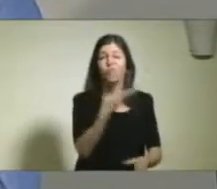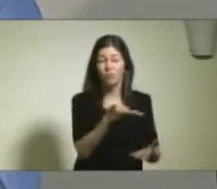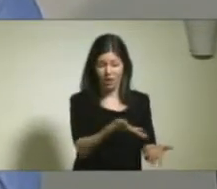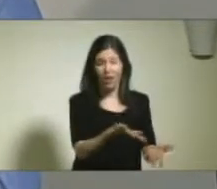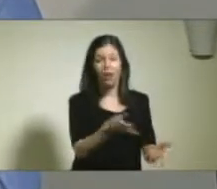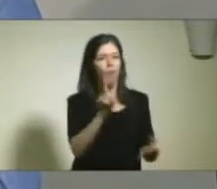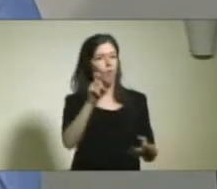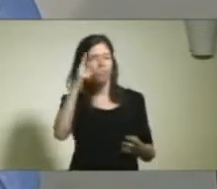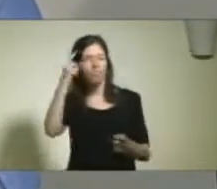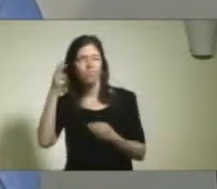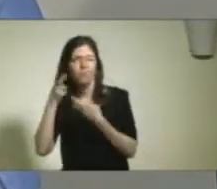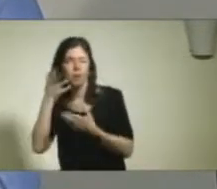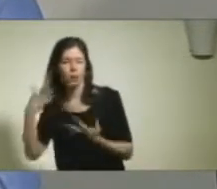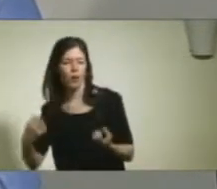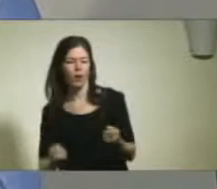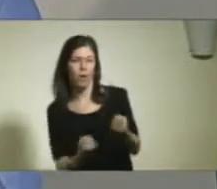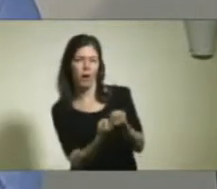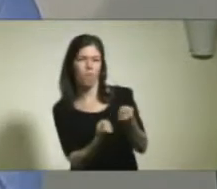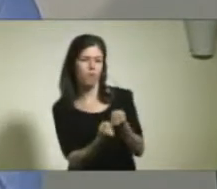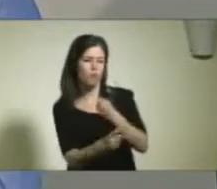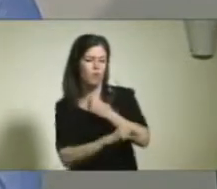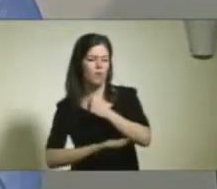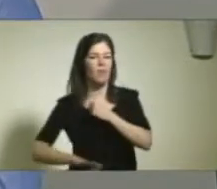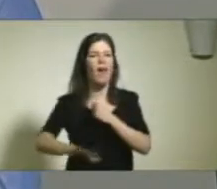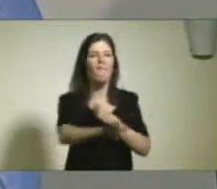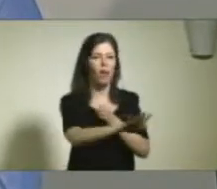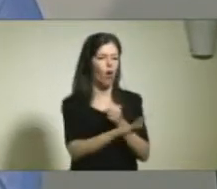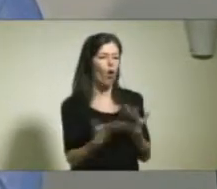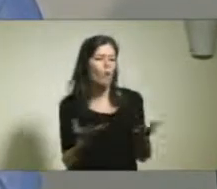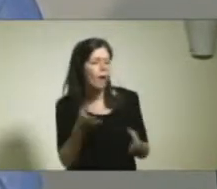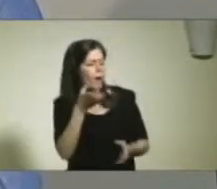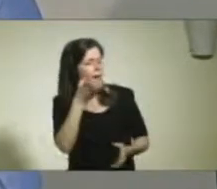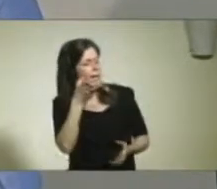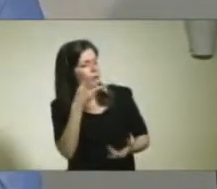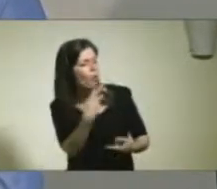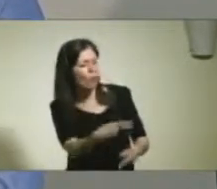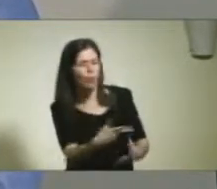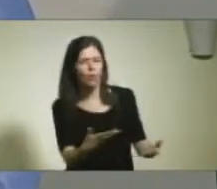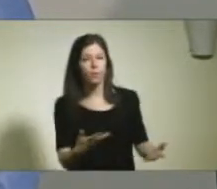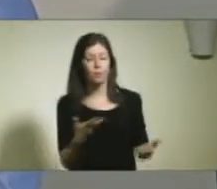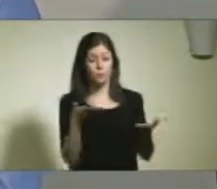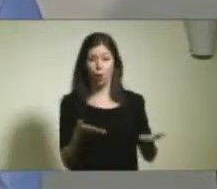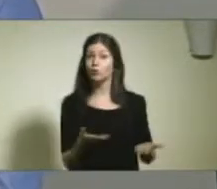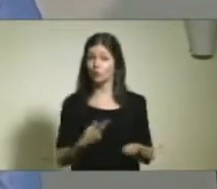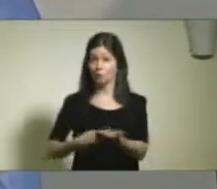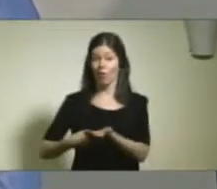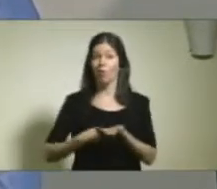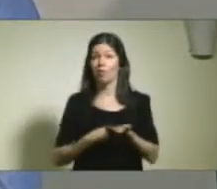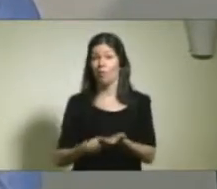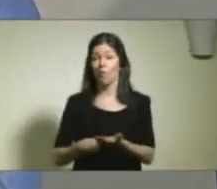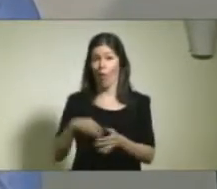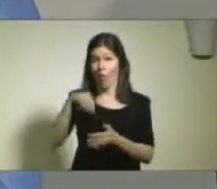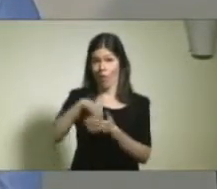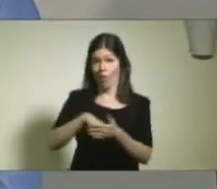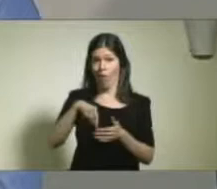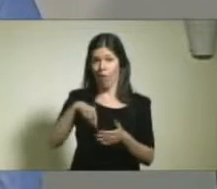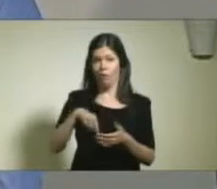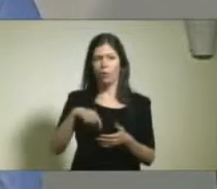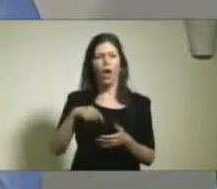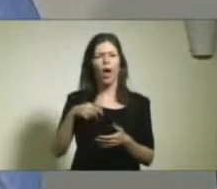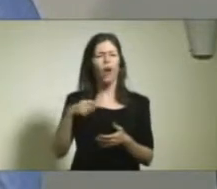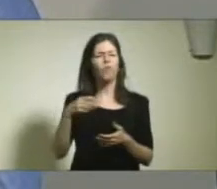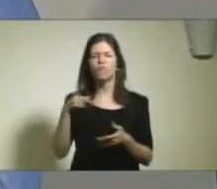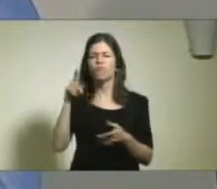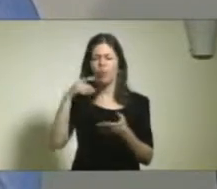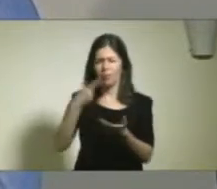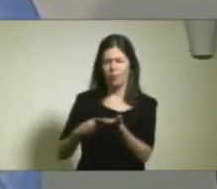façon d'appuyer ces travailleurs à la base et comment les écouter. Le débat a lieu aujourd'hui au sein du Congrès du travail du Canada sur le